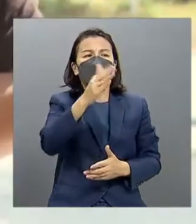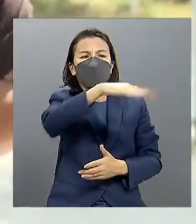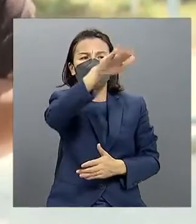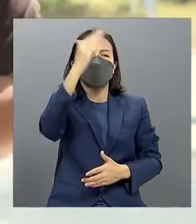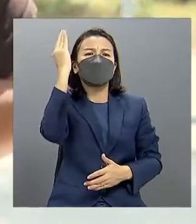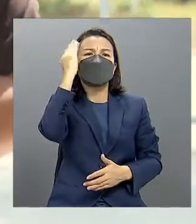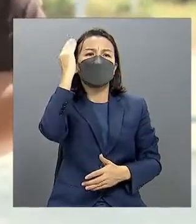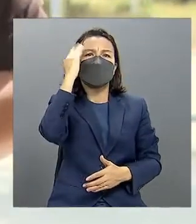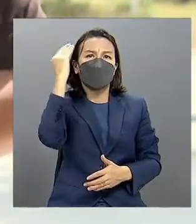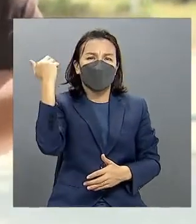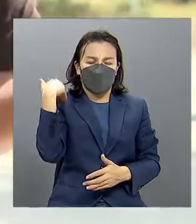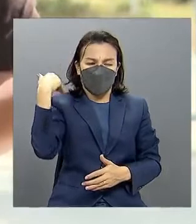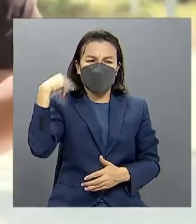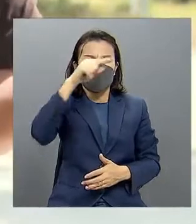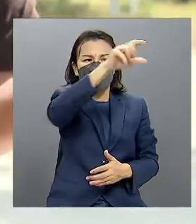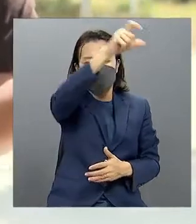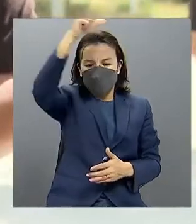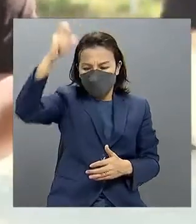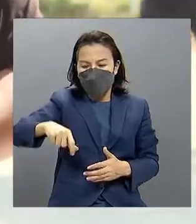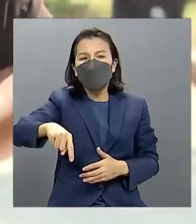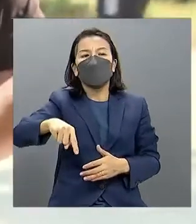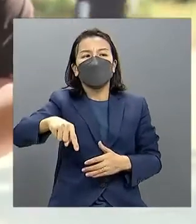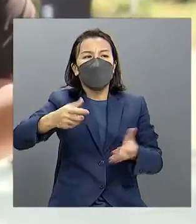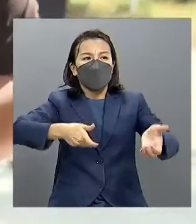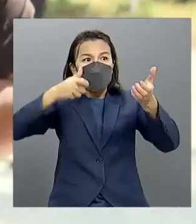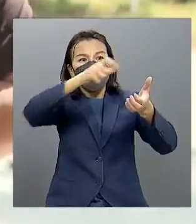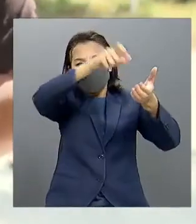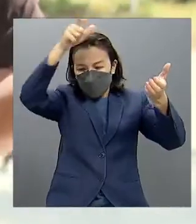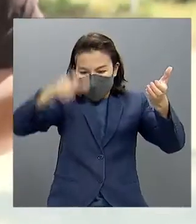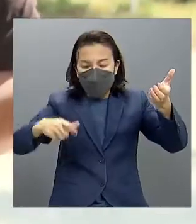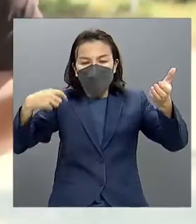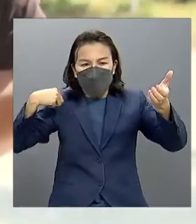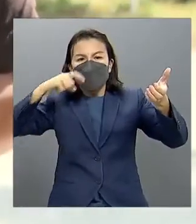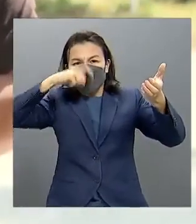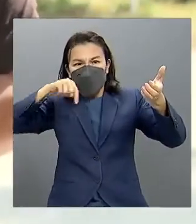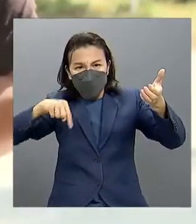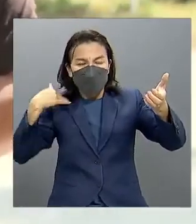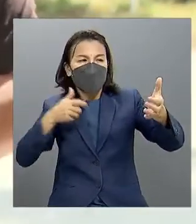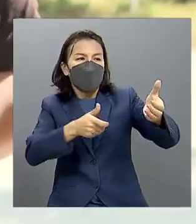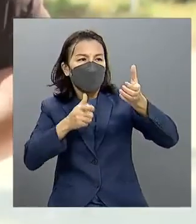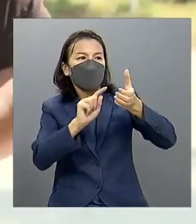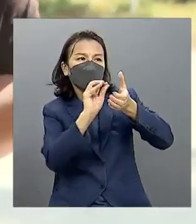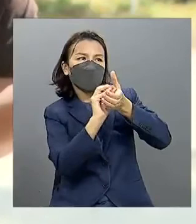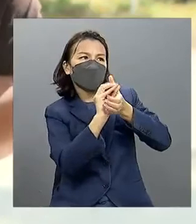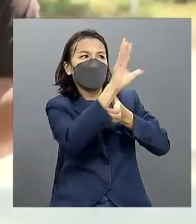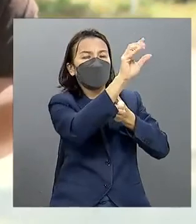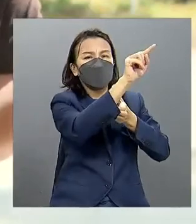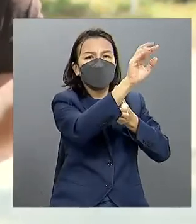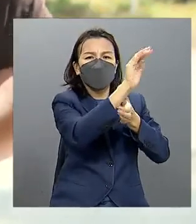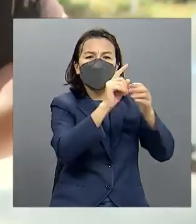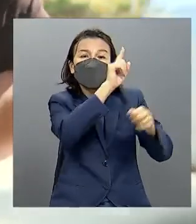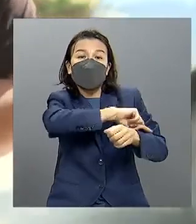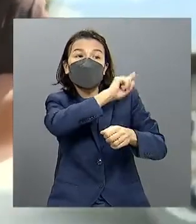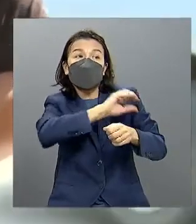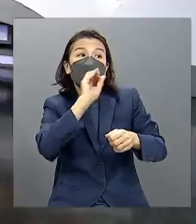กระสุนตกมายังฝั่งไทยครับนอกจากนั้นครับวันนี้นะครับผู้หนีภัยจากการสู้ร่วมนะครับได้สมัครใจเดินทางกลับไปยังภูมิลำเนา